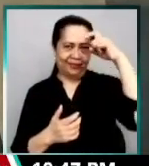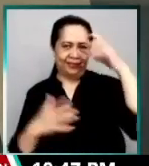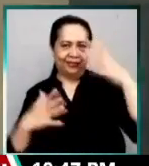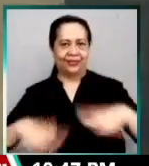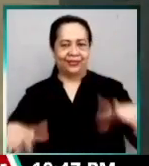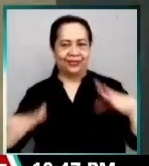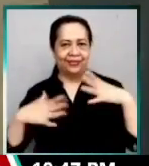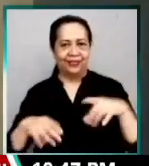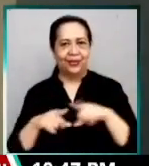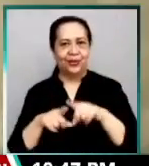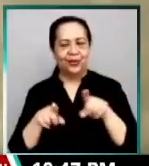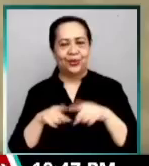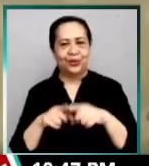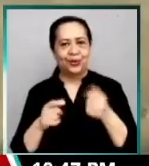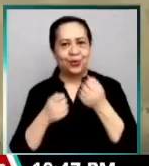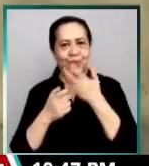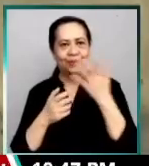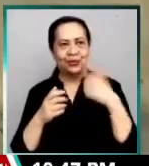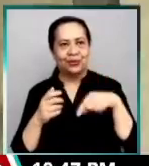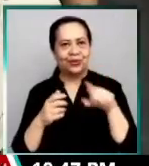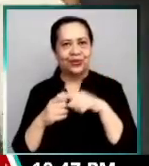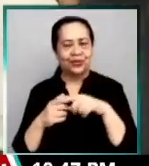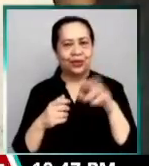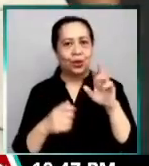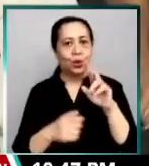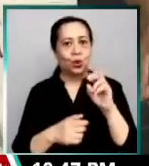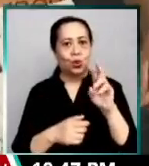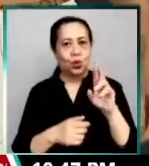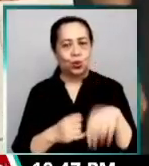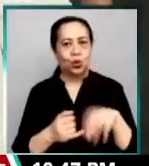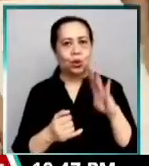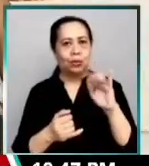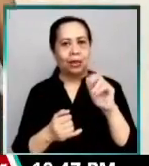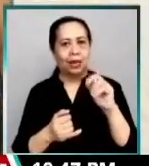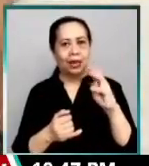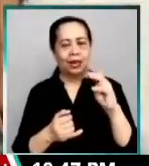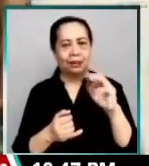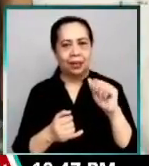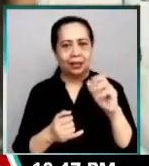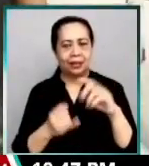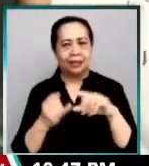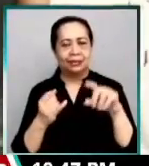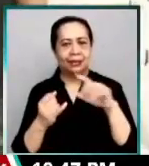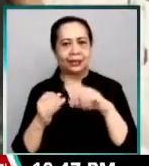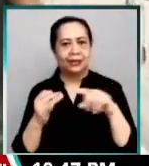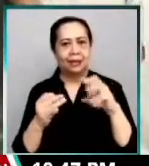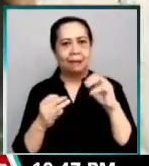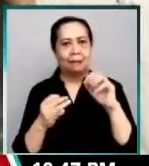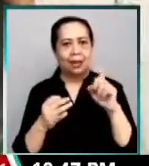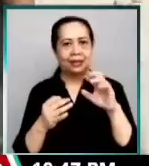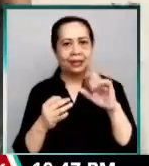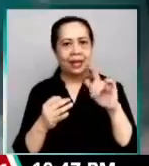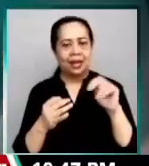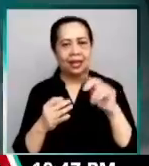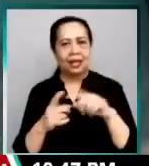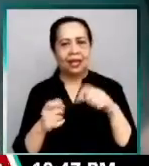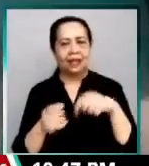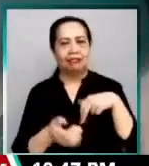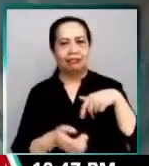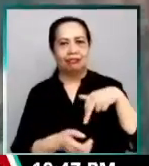ni Bianca Umali, Ruru Madrid, Derek Monasterio, Max Collins ang runway.